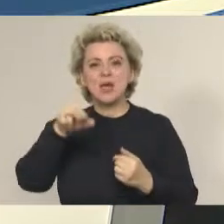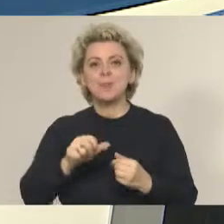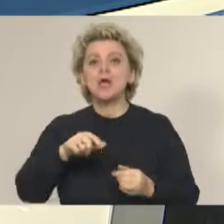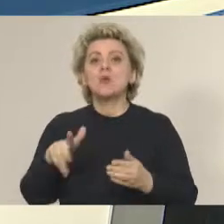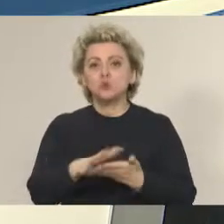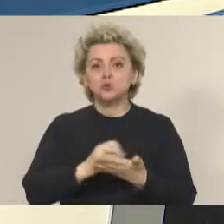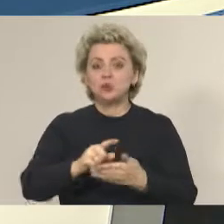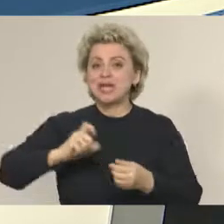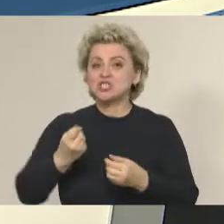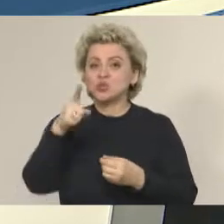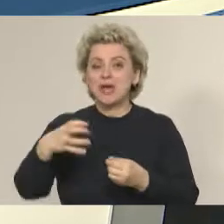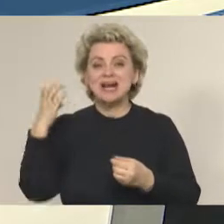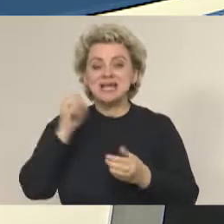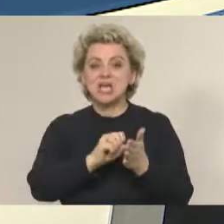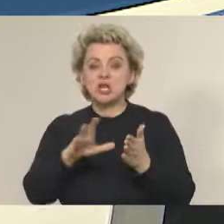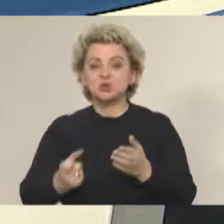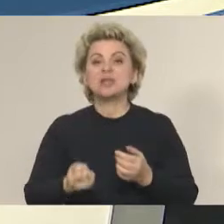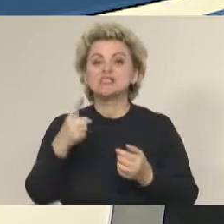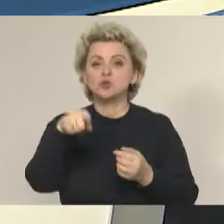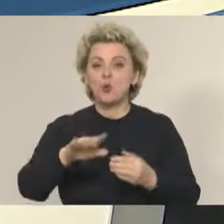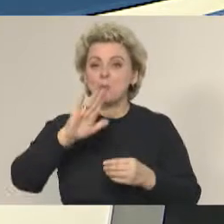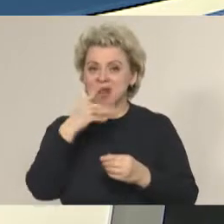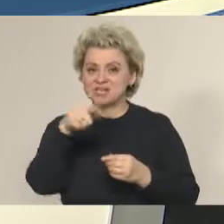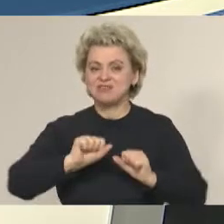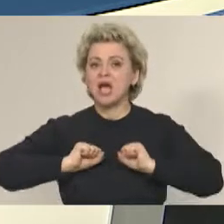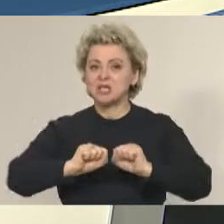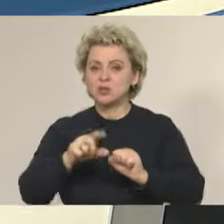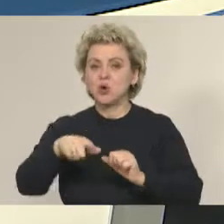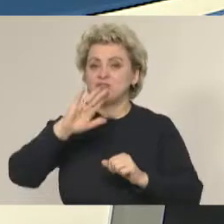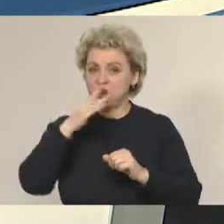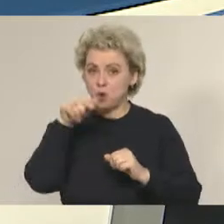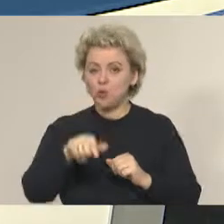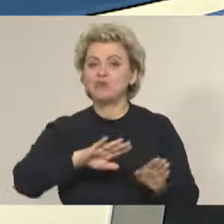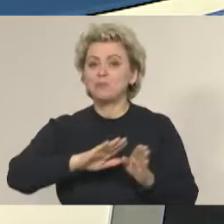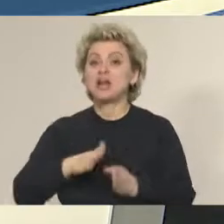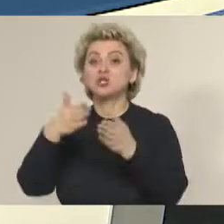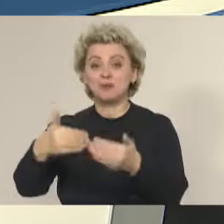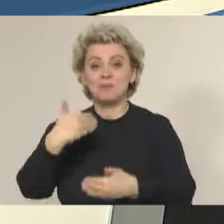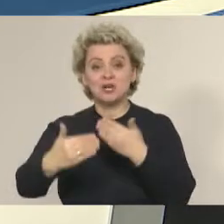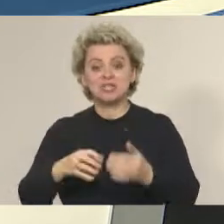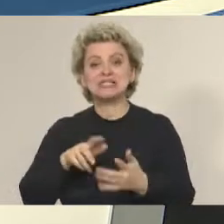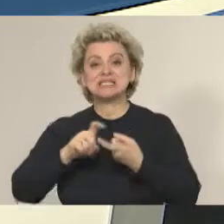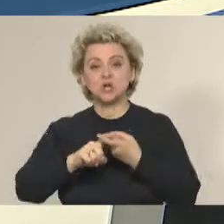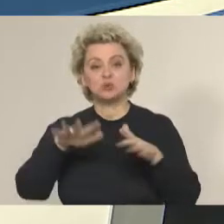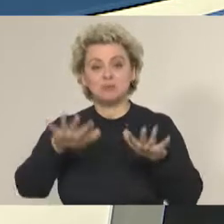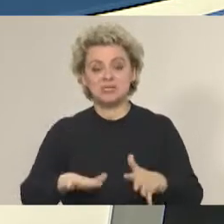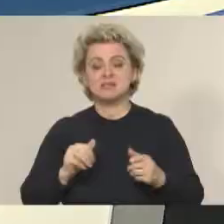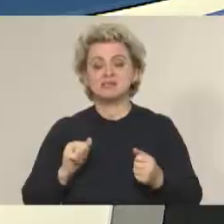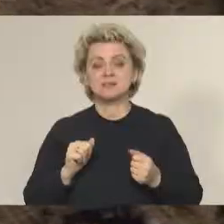РЭП подавили источники радиоэлектронного излучения противника, отбились от диверсантов и прошли по зараженной местности.